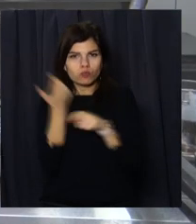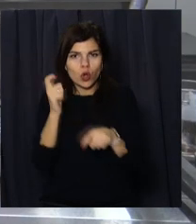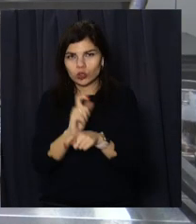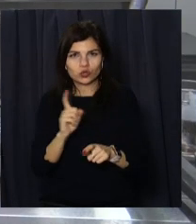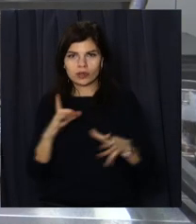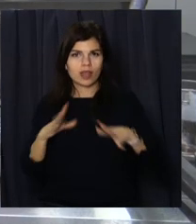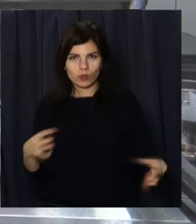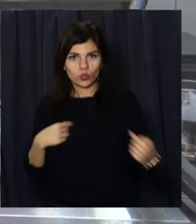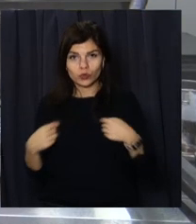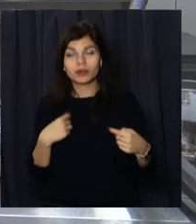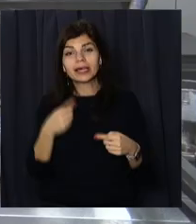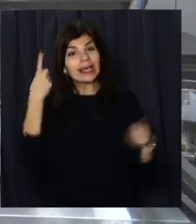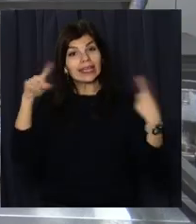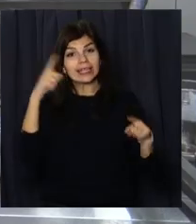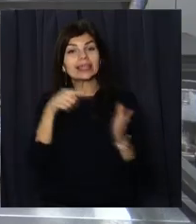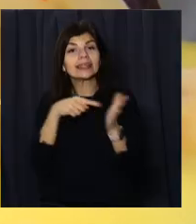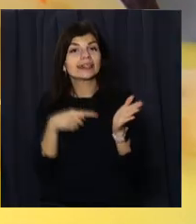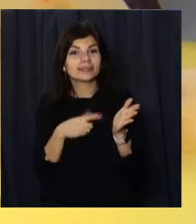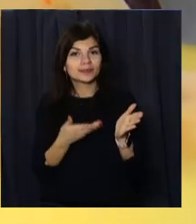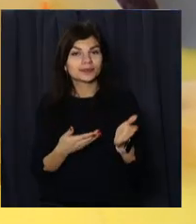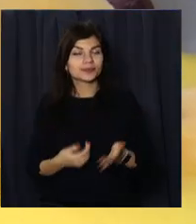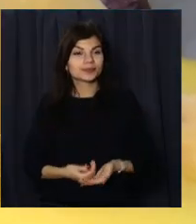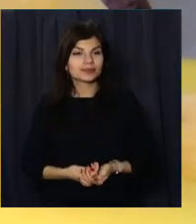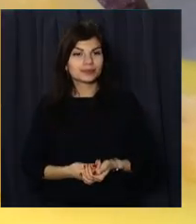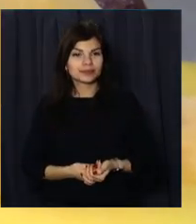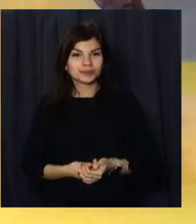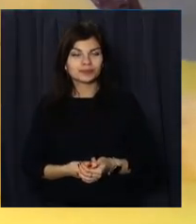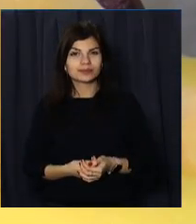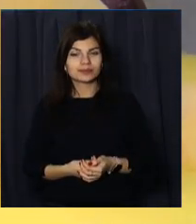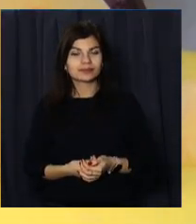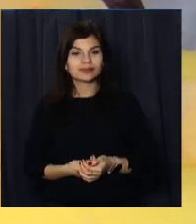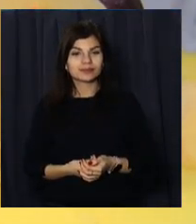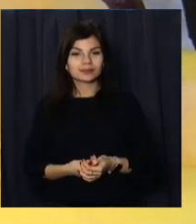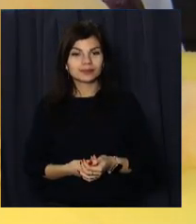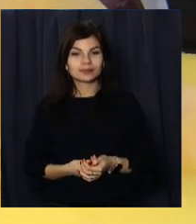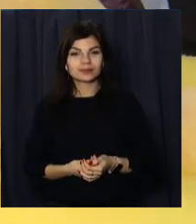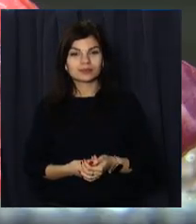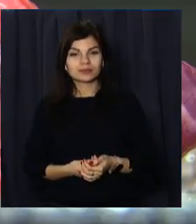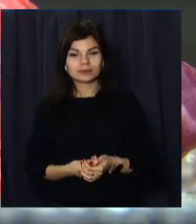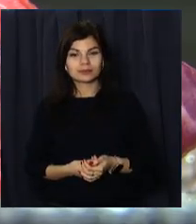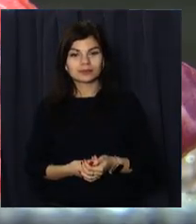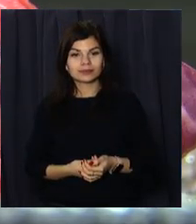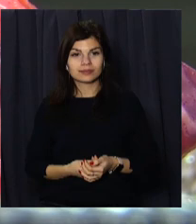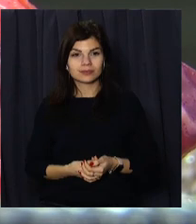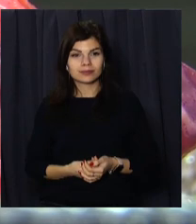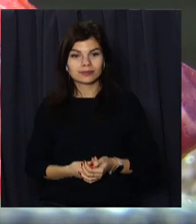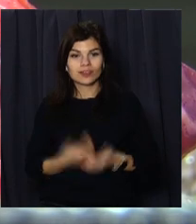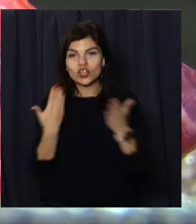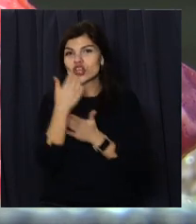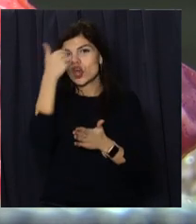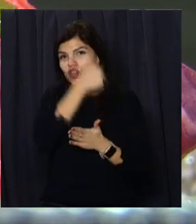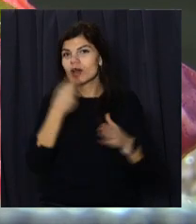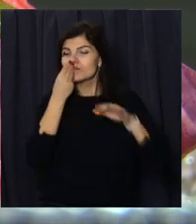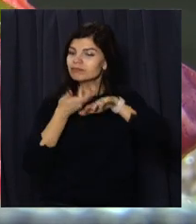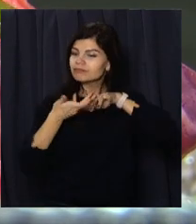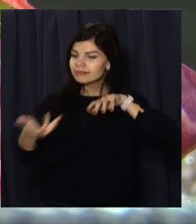Новорічна вечеря – подія, на яку чекають з нетерпінням. Ми ретельно продумуємо святкове меню, дістаємо найкращий посуд, натираємо